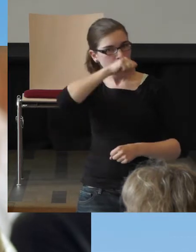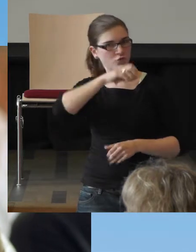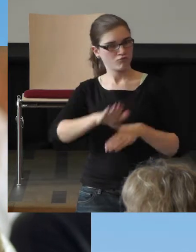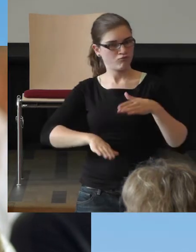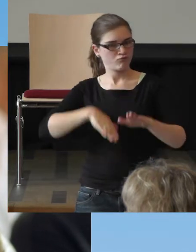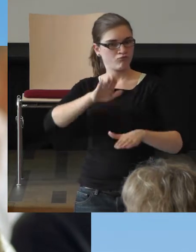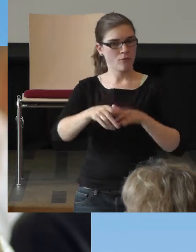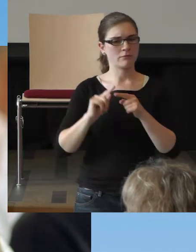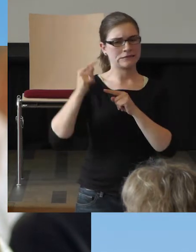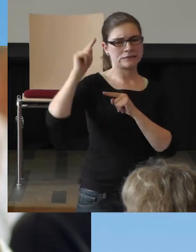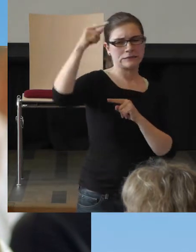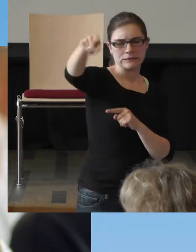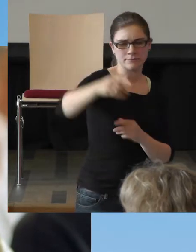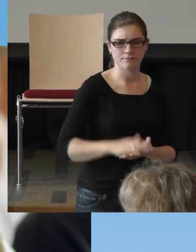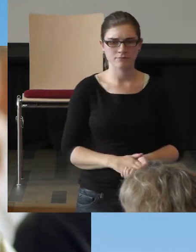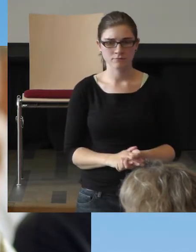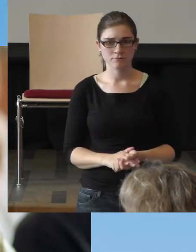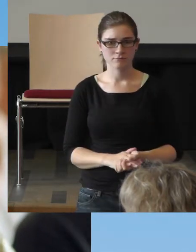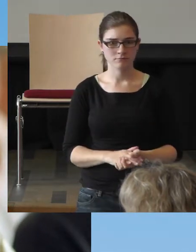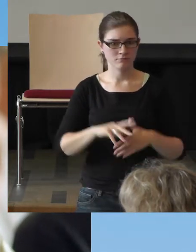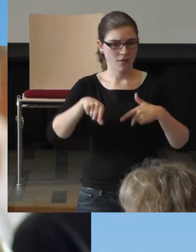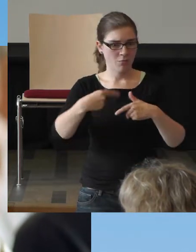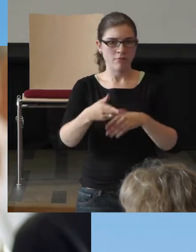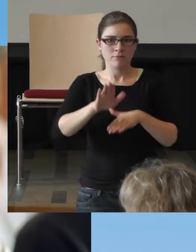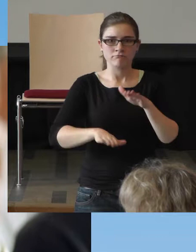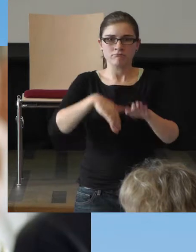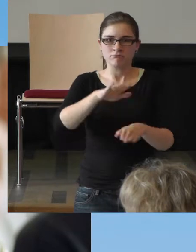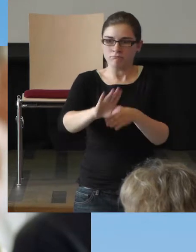und was wäre denn da eine Therapie,